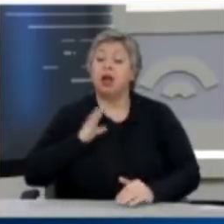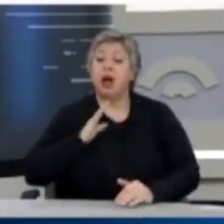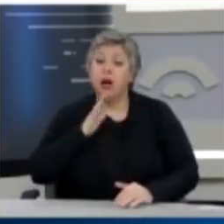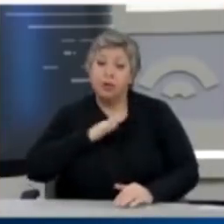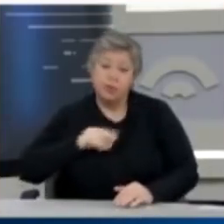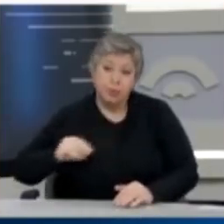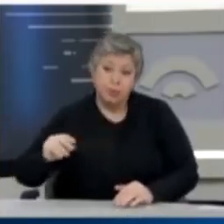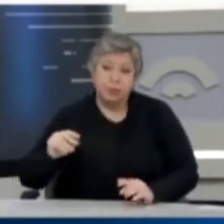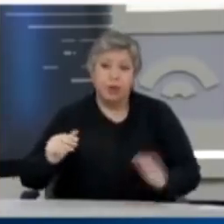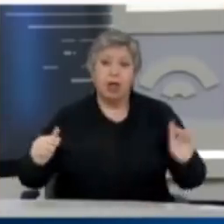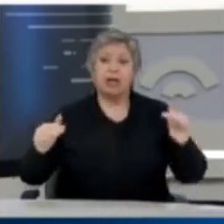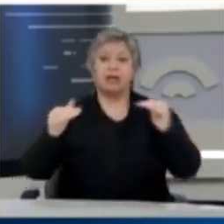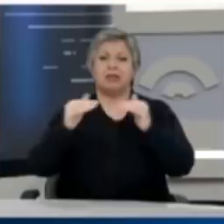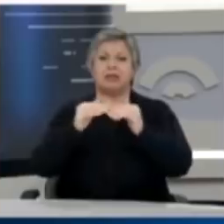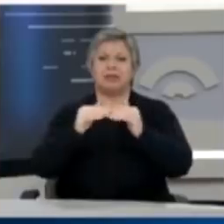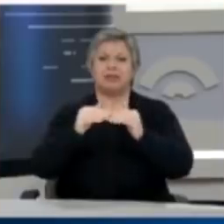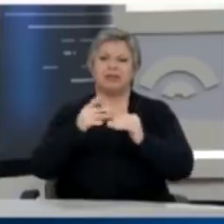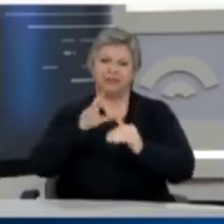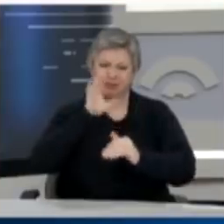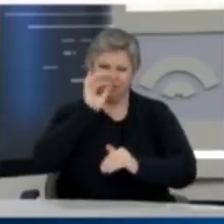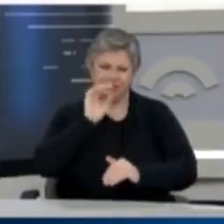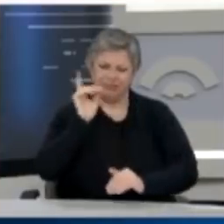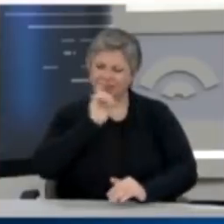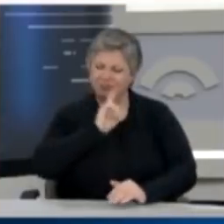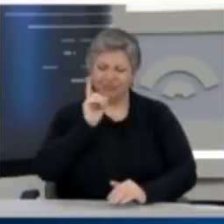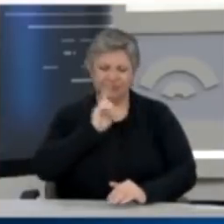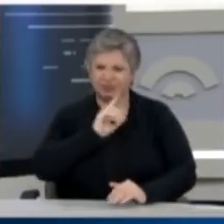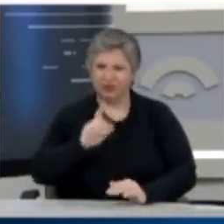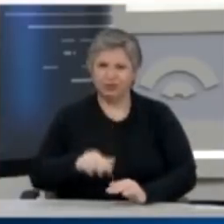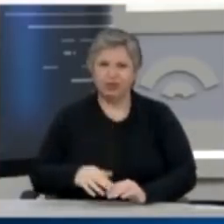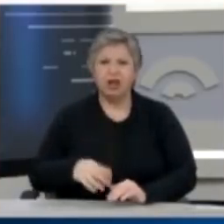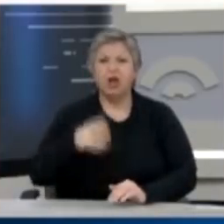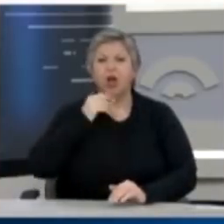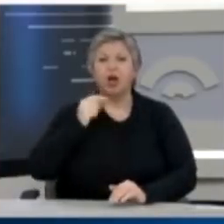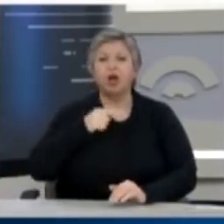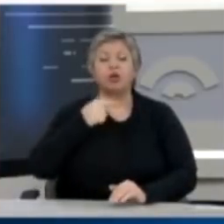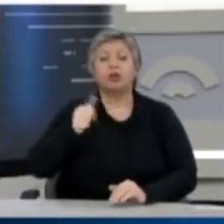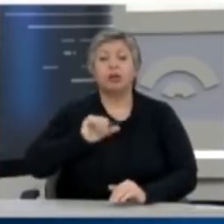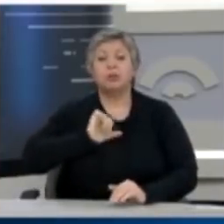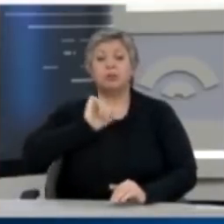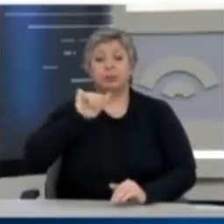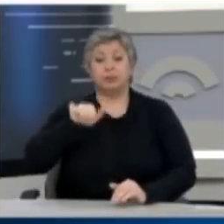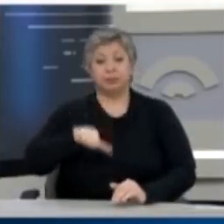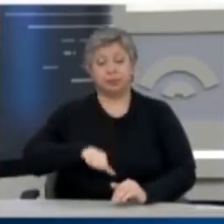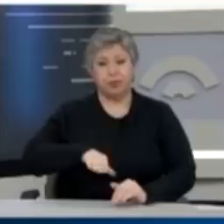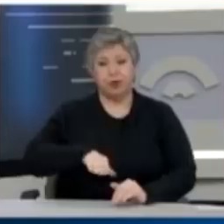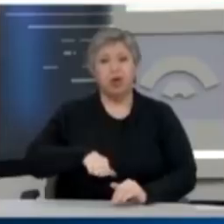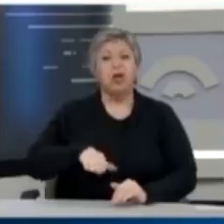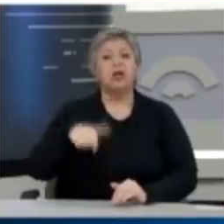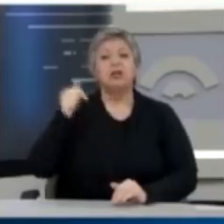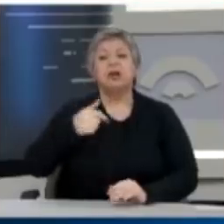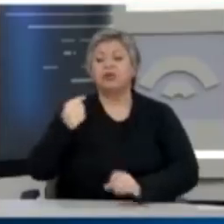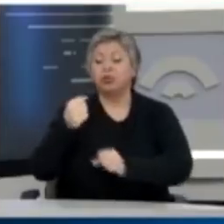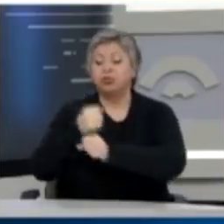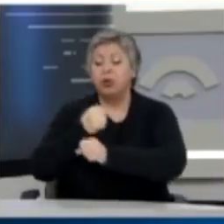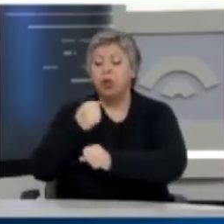φυσικά, αυτή είναι κάλπικη, γιατί εξισώνει τον κάτοχο του κεφαλαίου με τον κάτοχο της